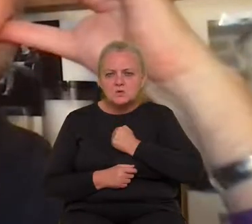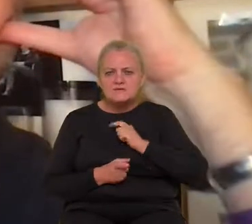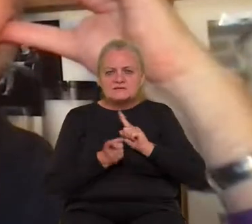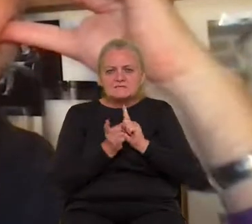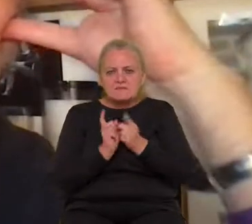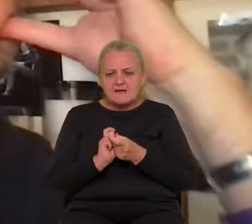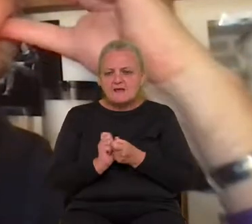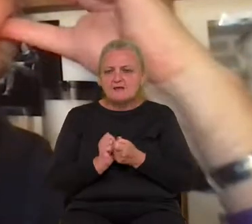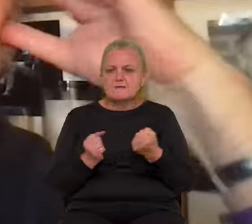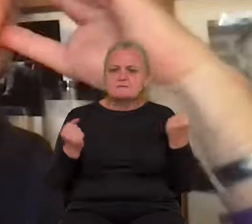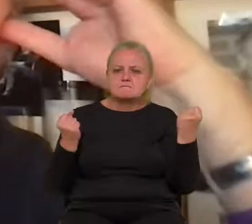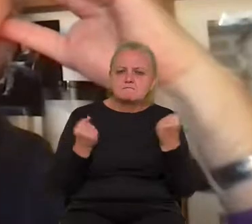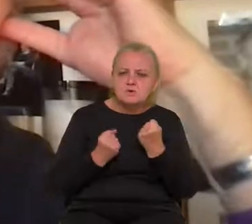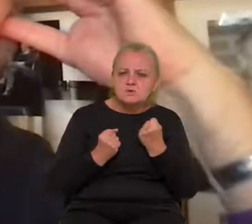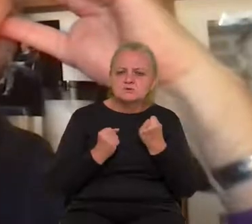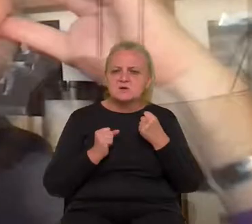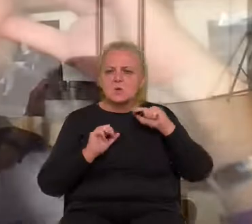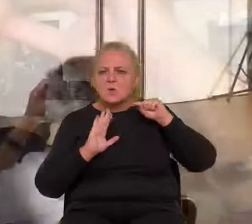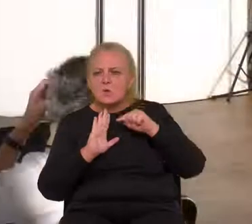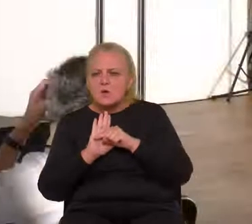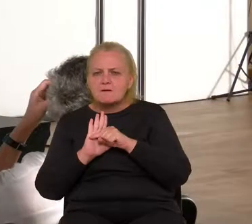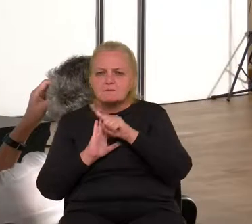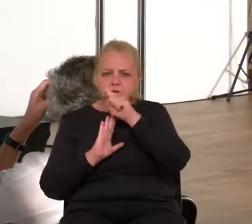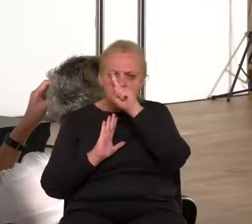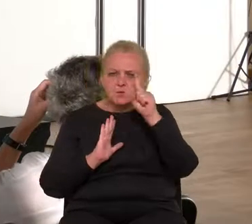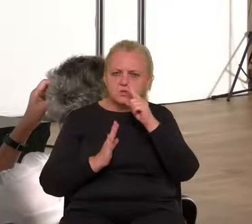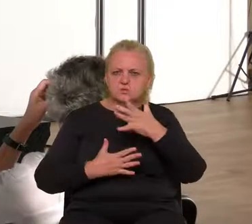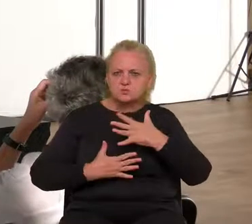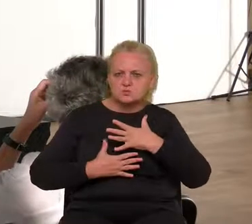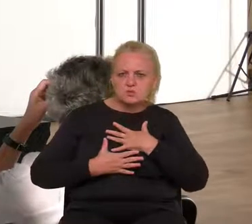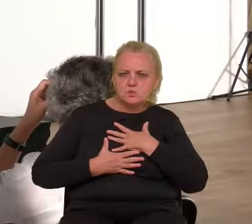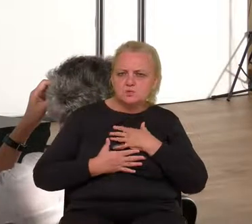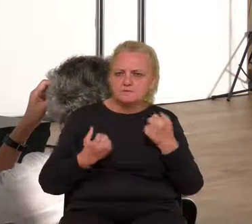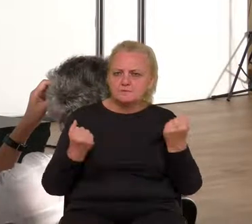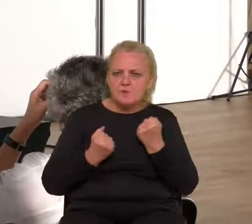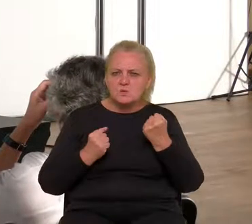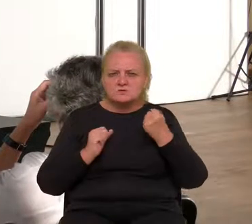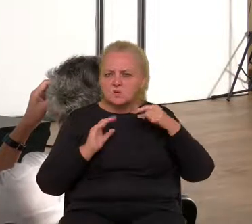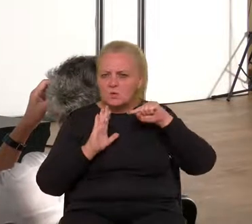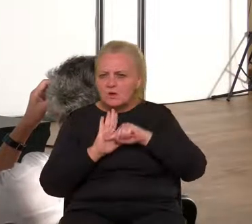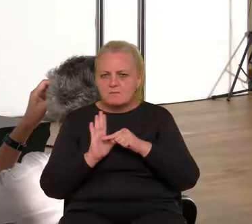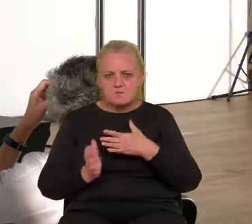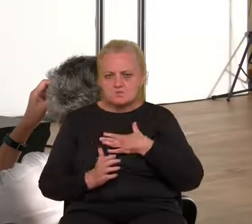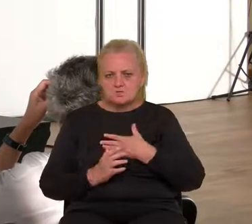bardzo głębokiego, coś bardzo ludzkiego, bardzo głęboko ludzkiego.